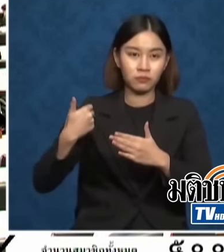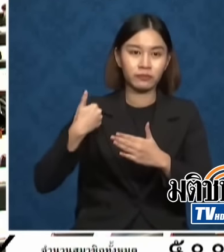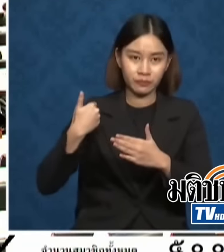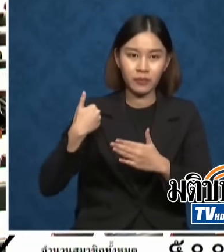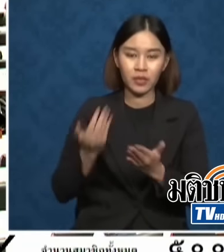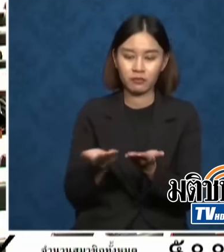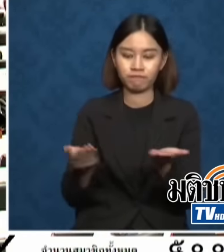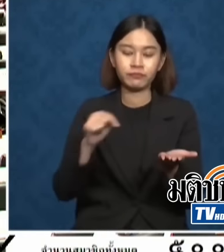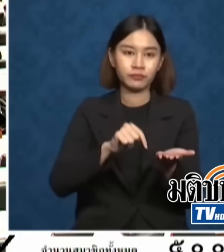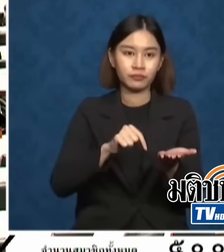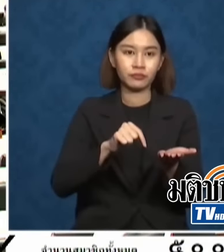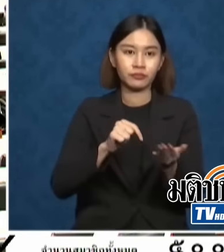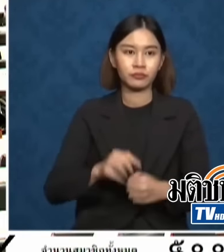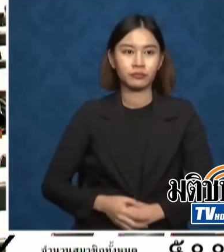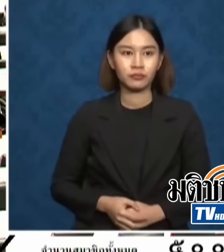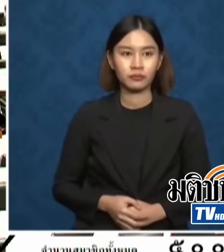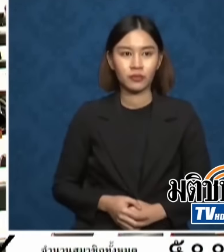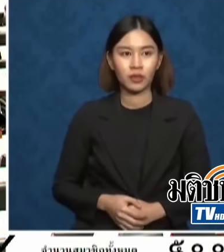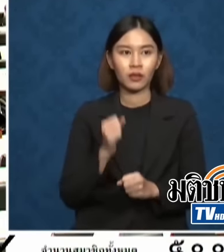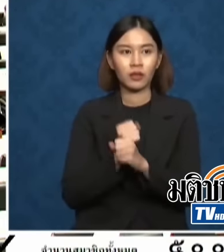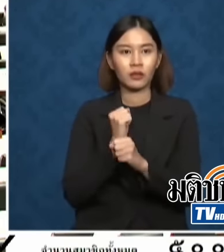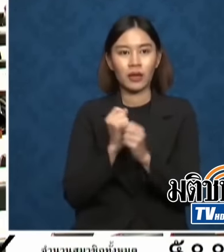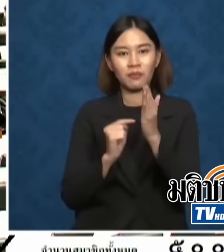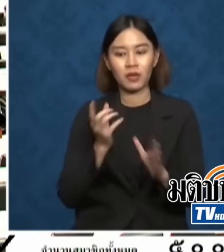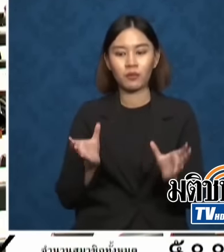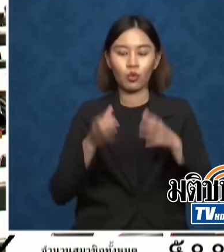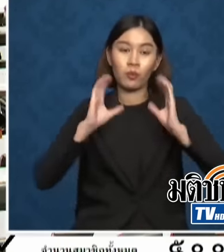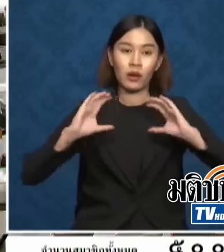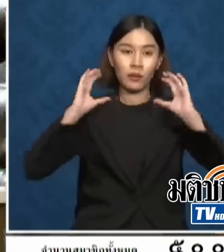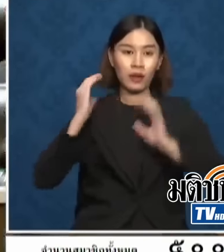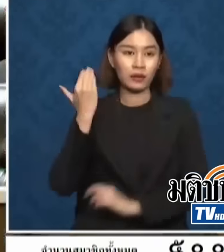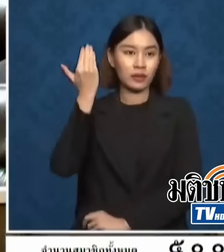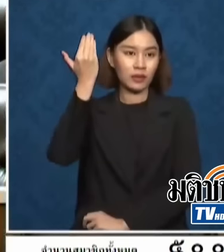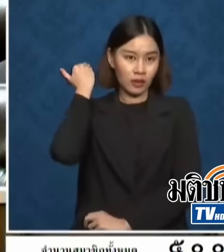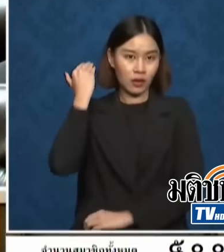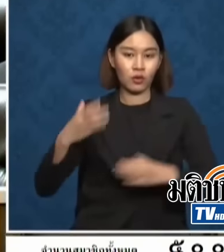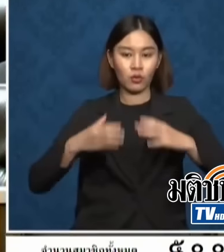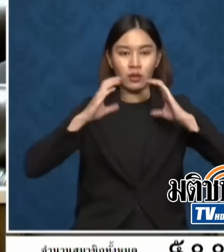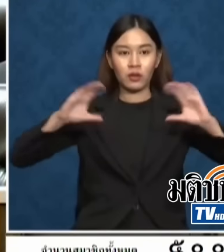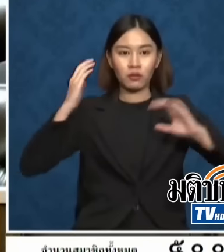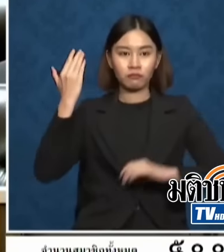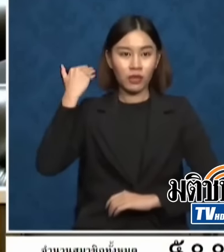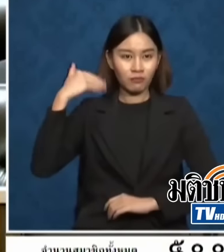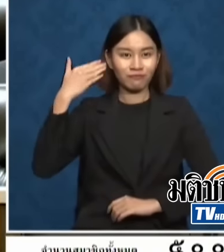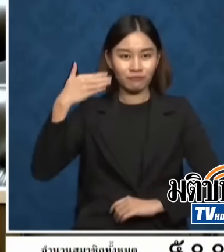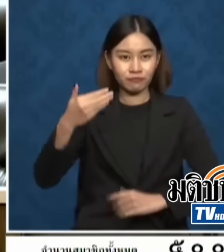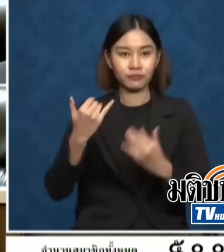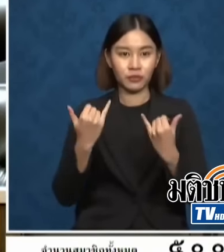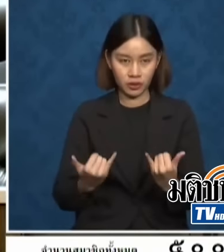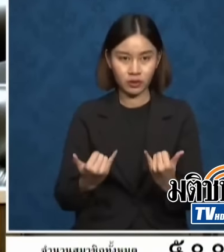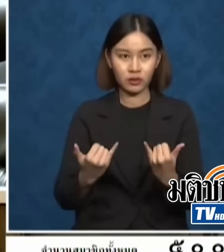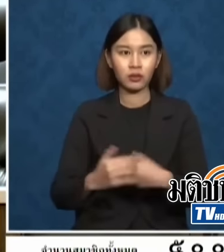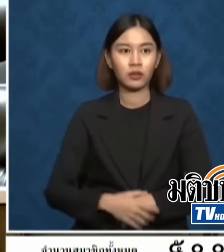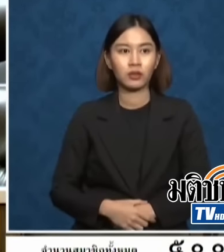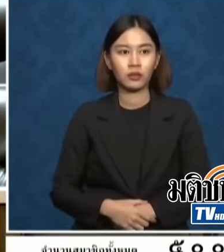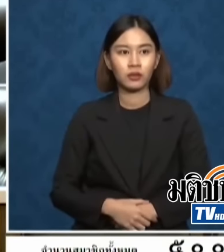ฉบับหนึ่งเราทำกันมาตั้งแต่สมัยที่แล้วครับตั้งแต่สภาสมัยที่แล้วจนมาถึงสมัยนี้